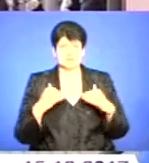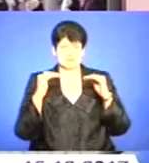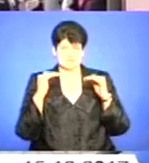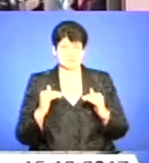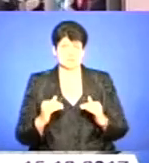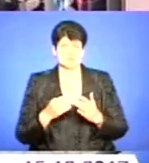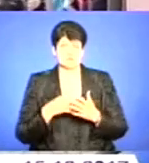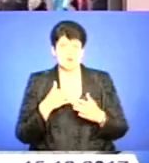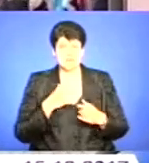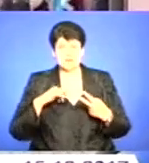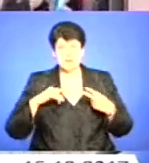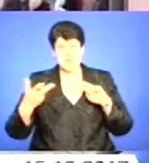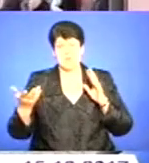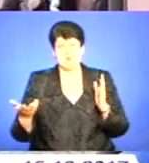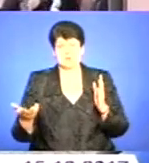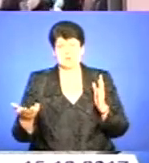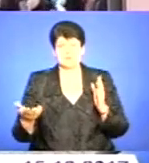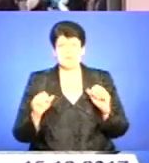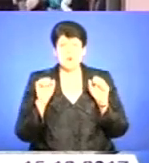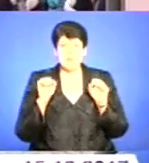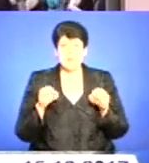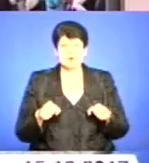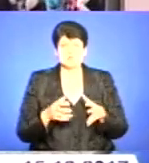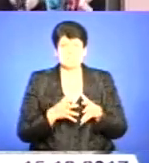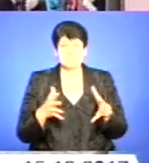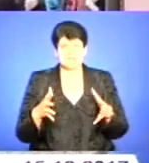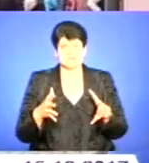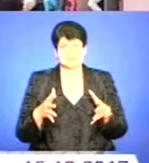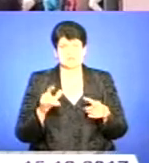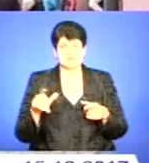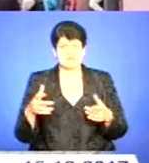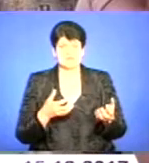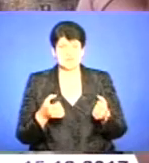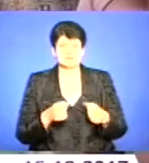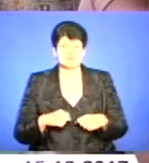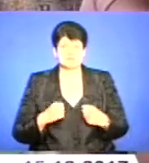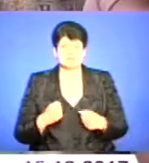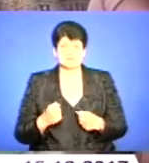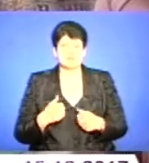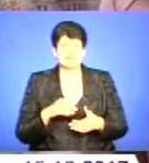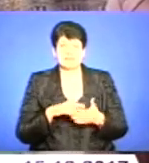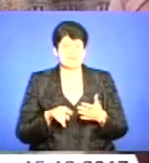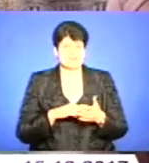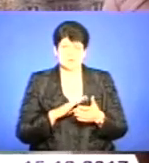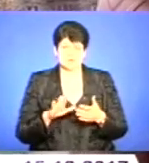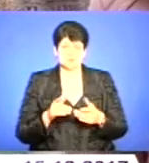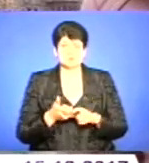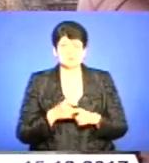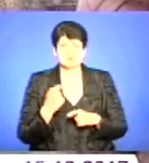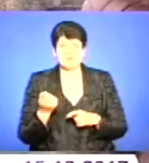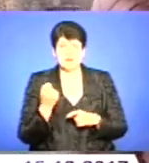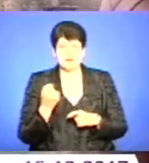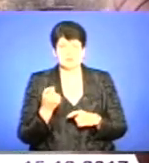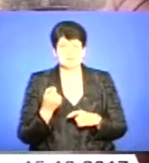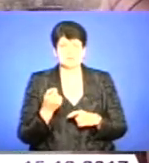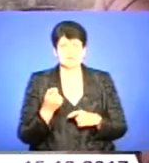а в нас наоборот. Можна більше людей взяти і беруть, стараються. Я не вірю, тому що дуже мало зараз несеться Кореї,